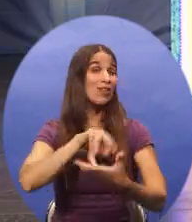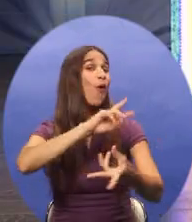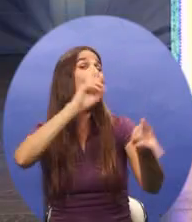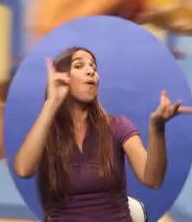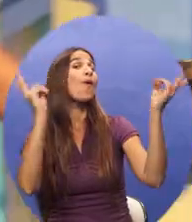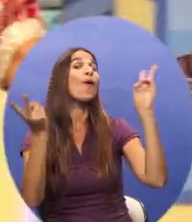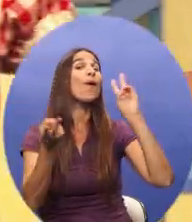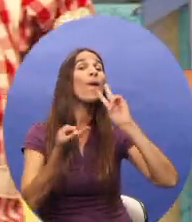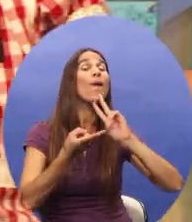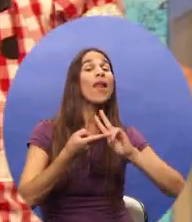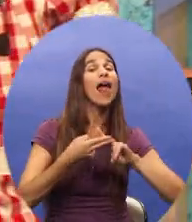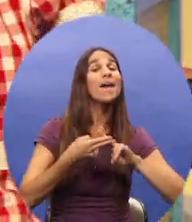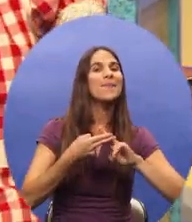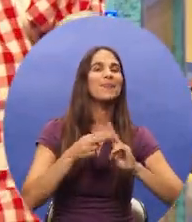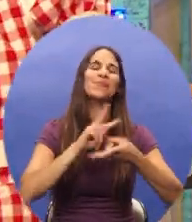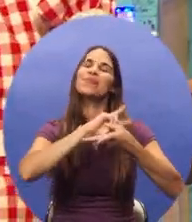בעולם